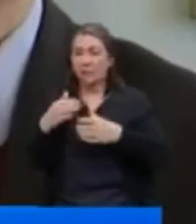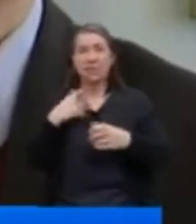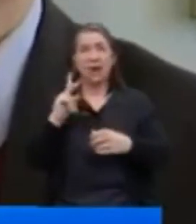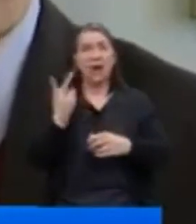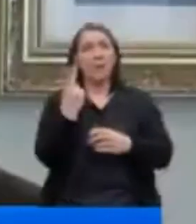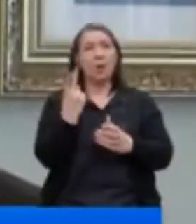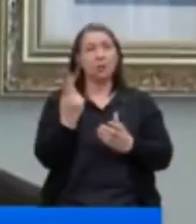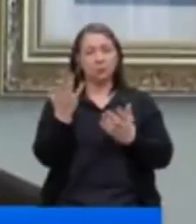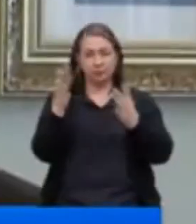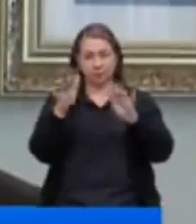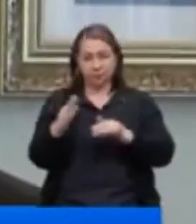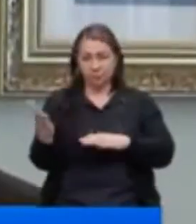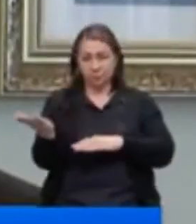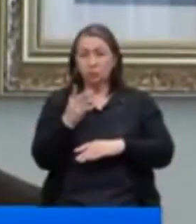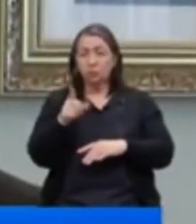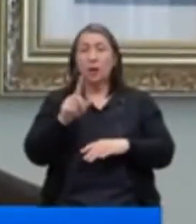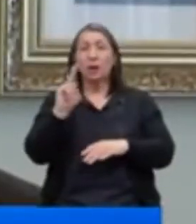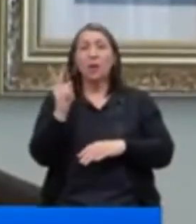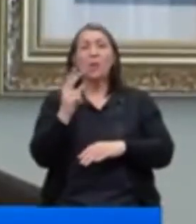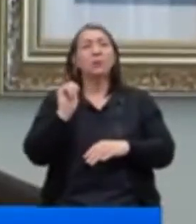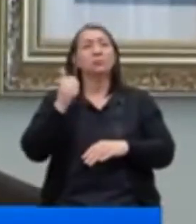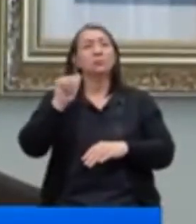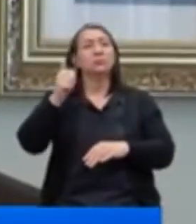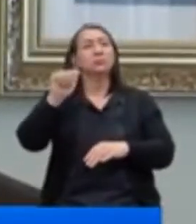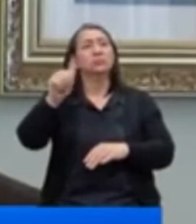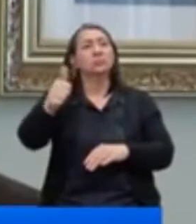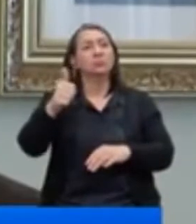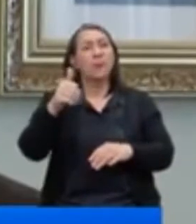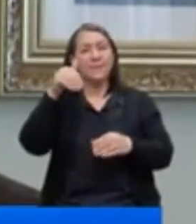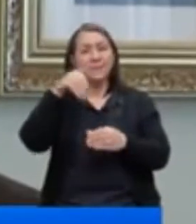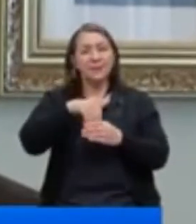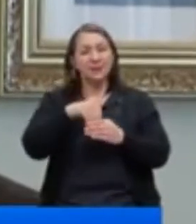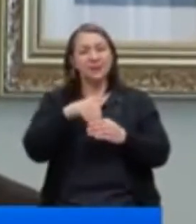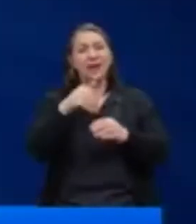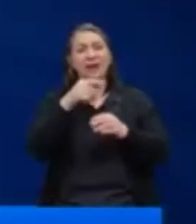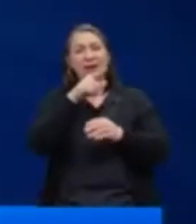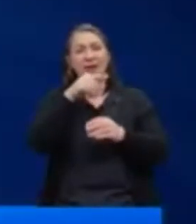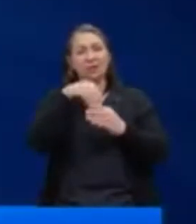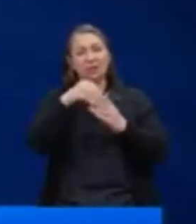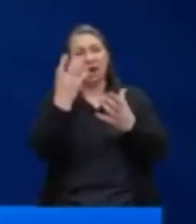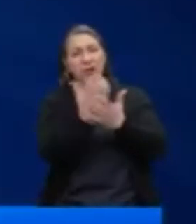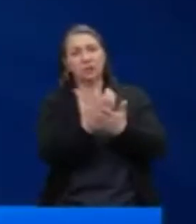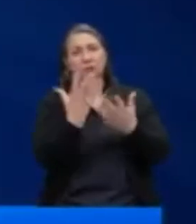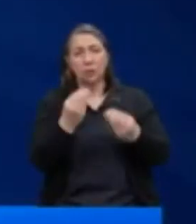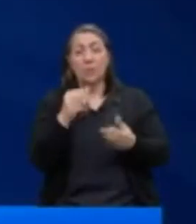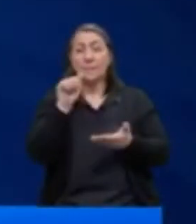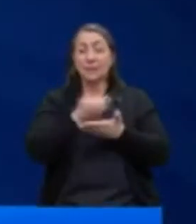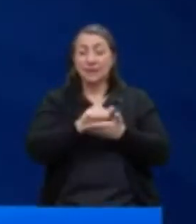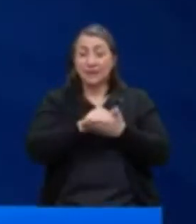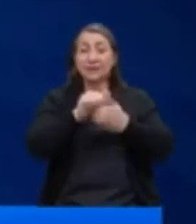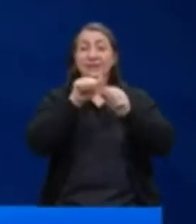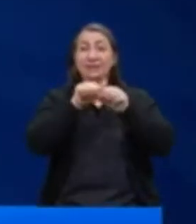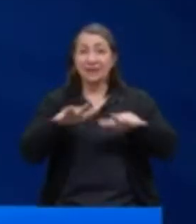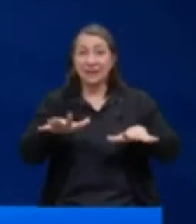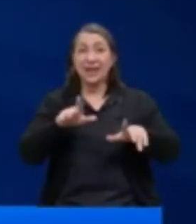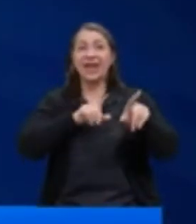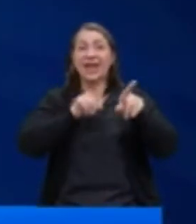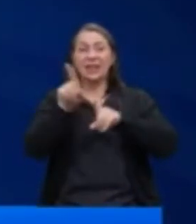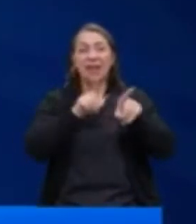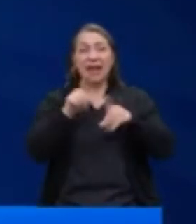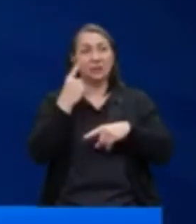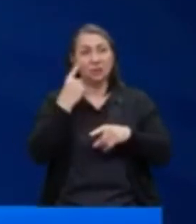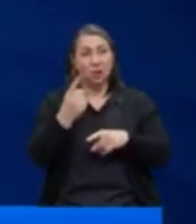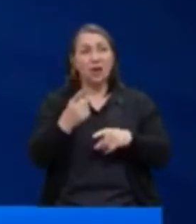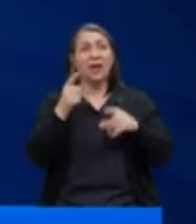rapor hazırlasın. Hiç değilse bu rapor yarın öbür gün meclis arşivinde de olur. Basın, yayın ve internet